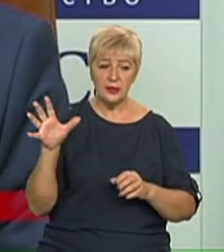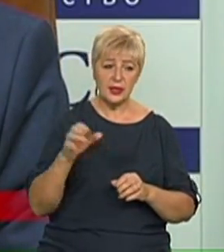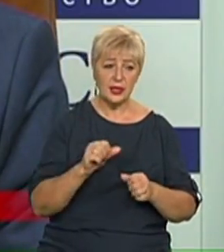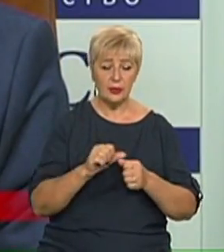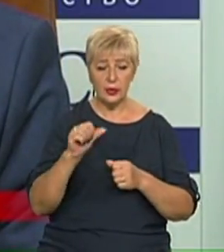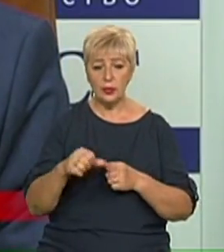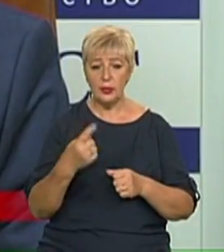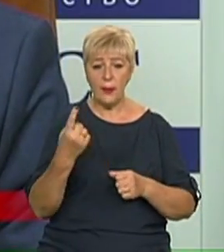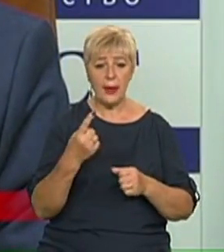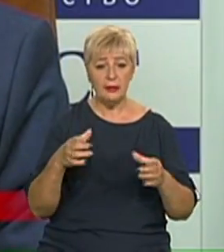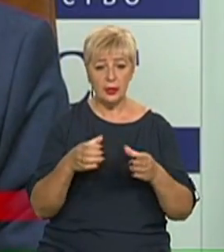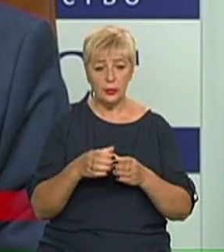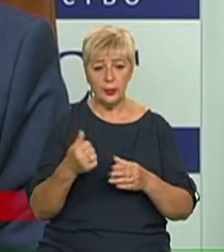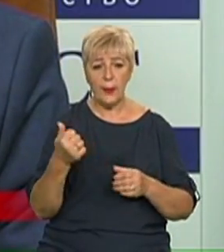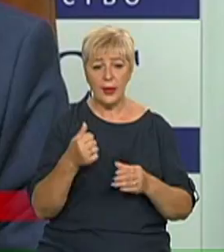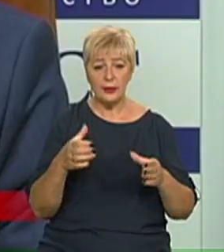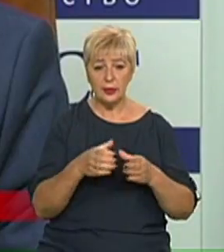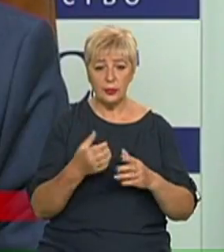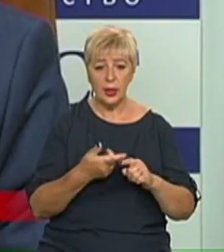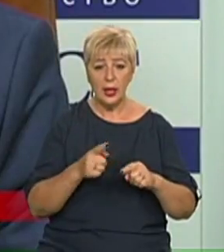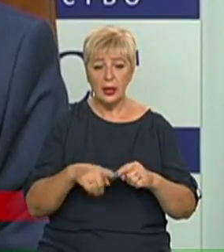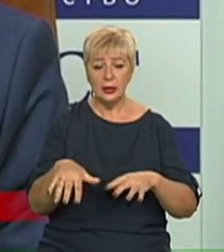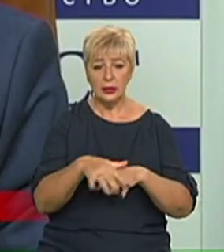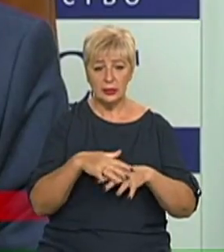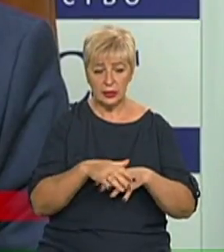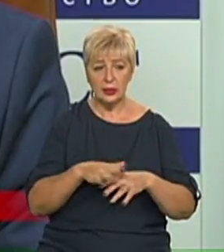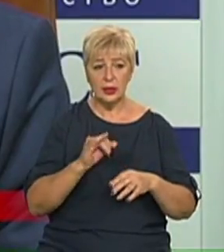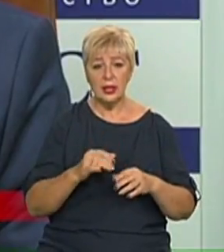кроме первой группы. Первая группа – это рынки и бытовые услуги.